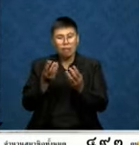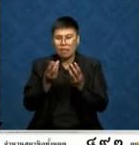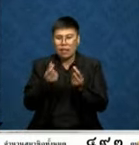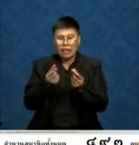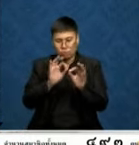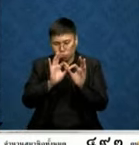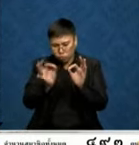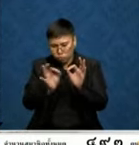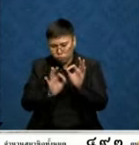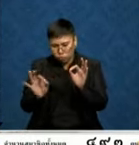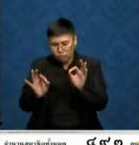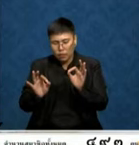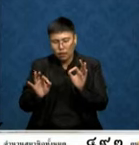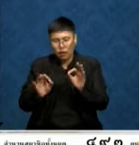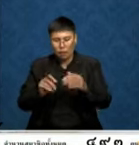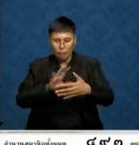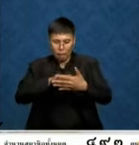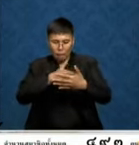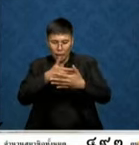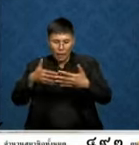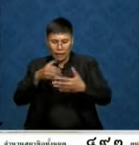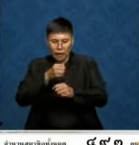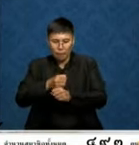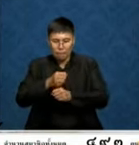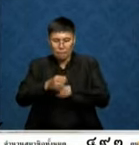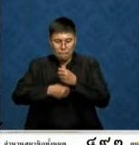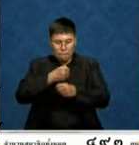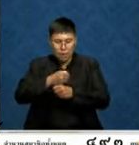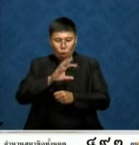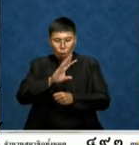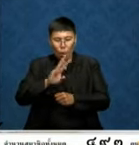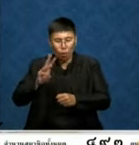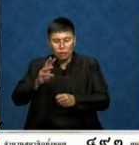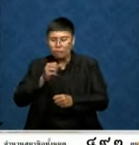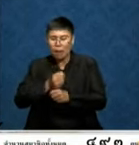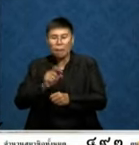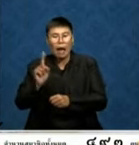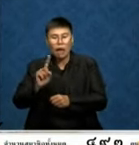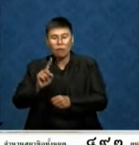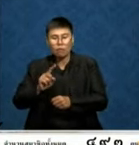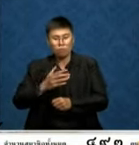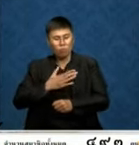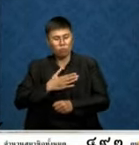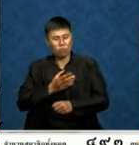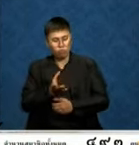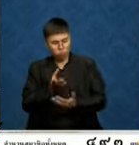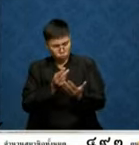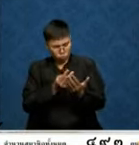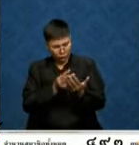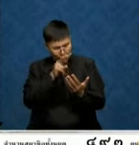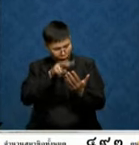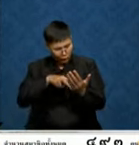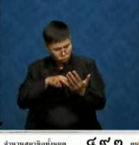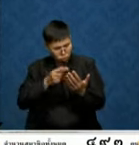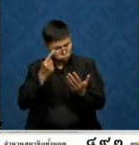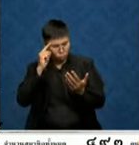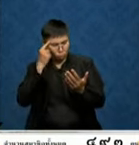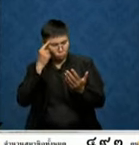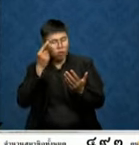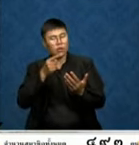ว่าแผนที่ท่านจะทำในปี66คืออะไรแล้วผมจะรู้ได้ยังไงครับแล้วอีกอย่างนึงอันนี้มันก็ไม่ได้เป็นปัจจุบันมันเป็น